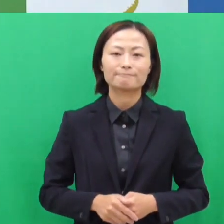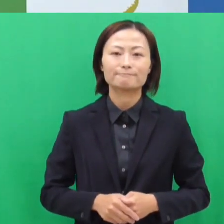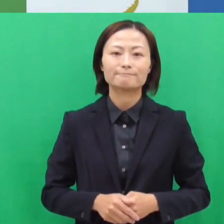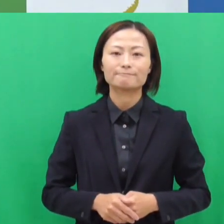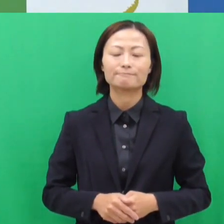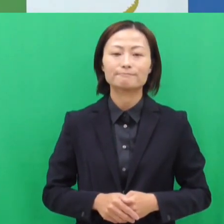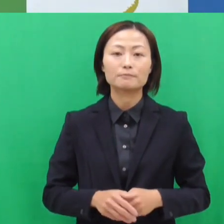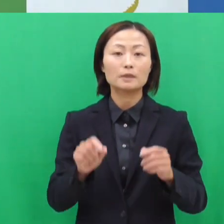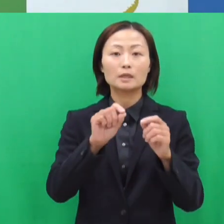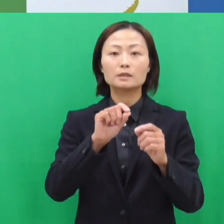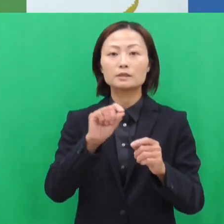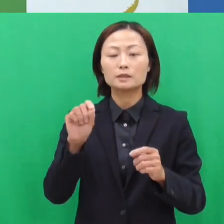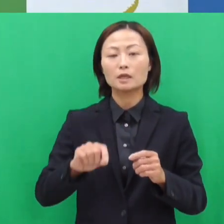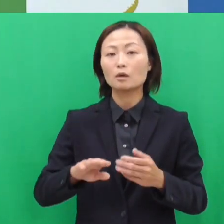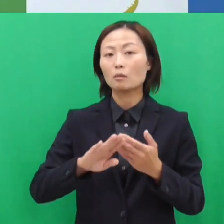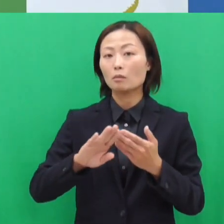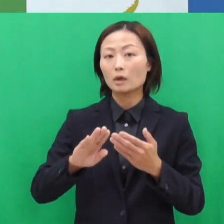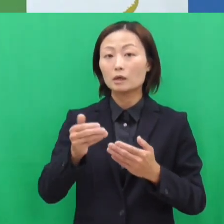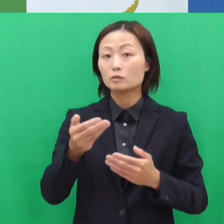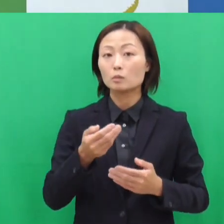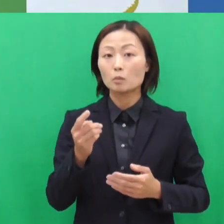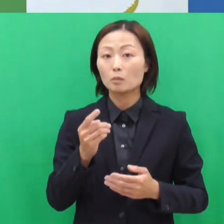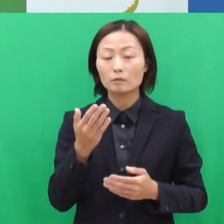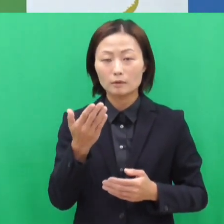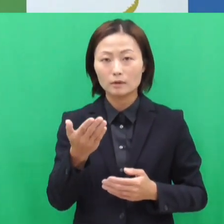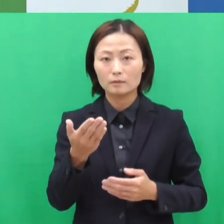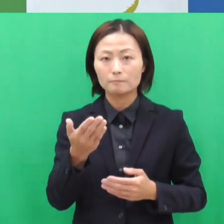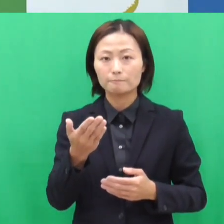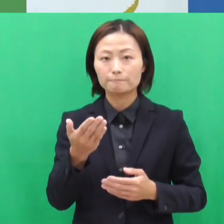この件に関しまして他にございますでしょうか